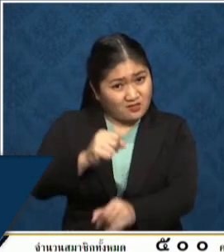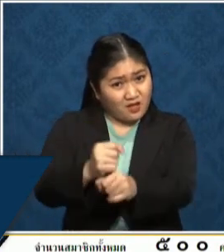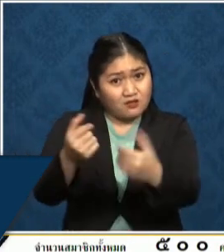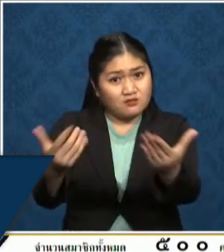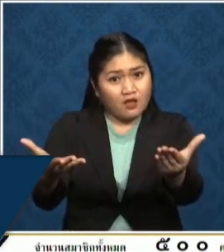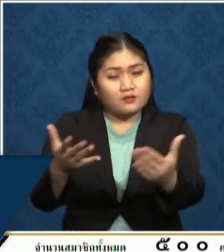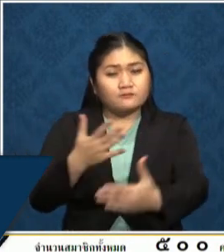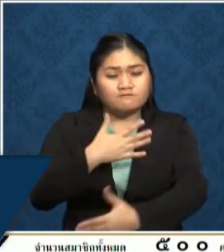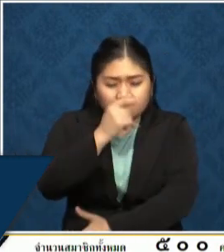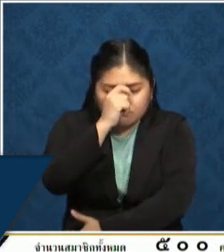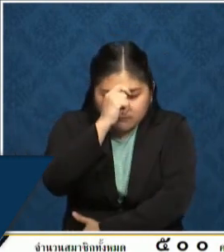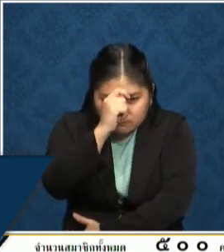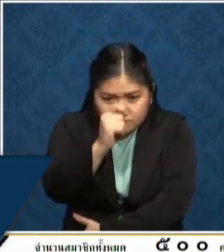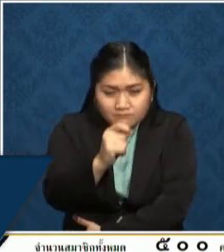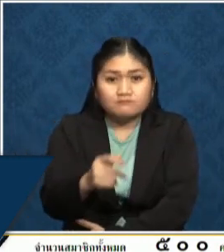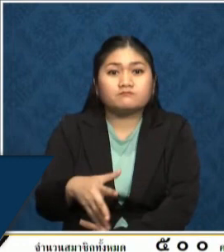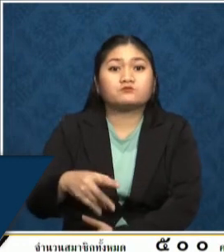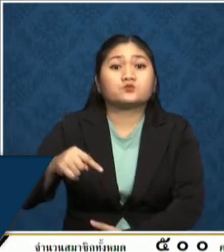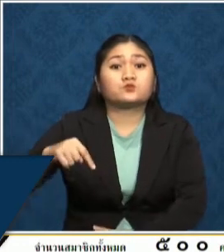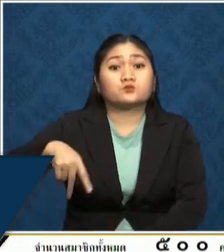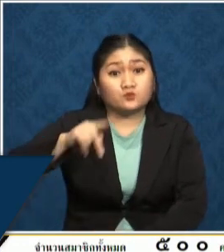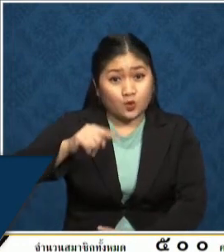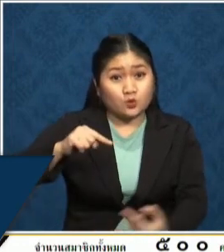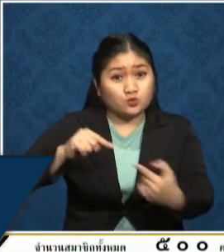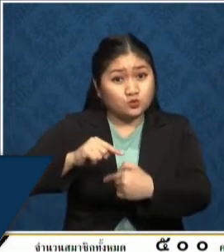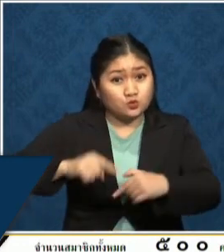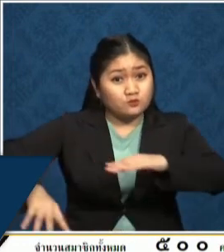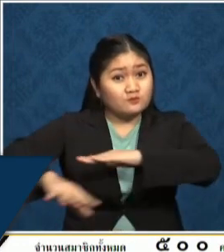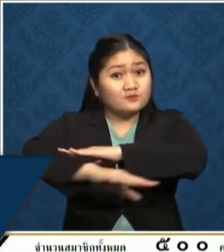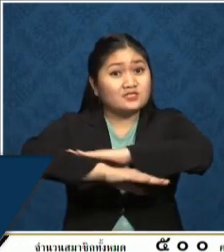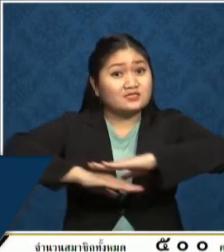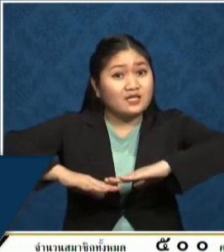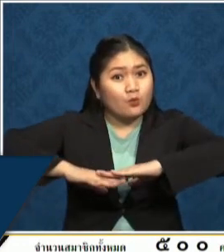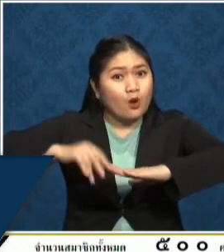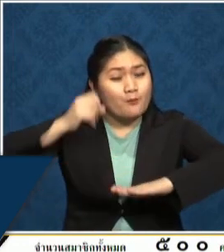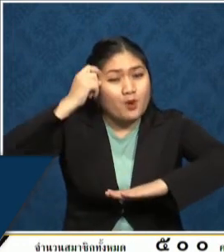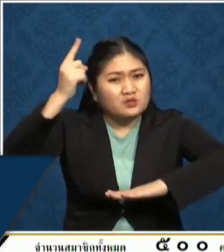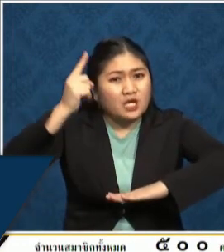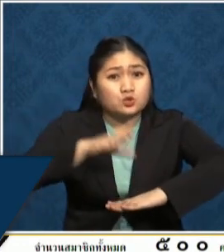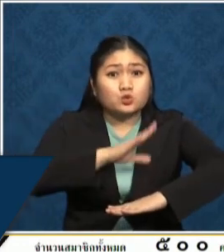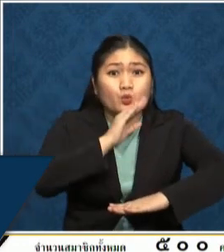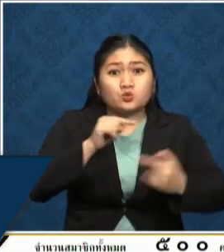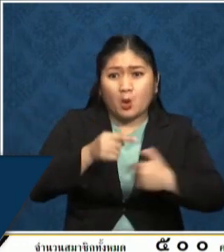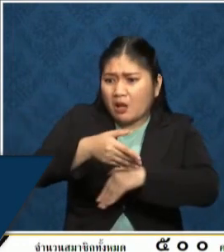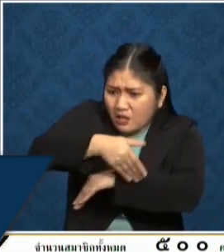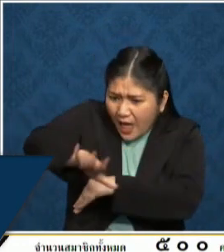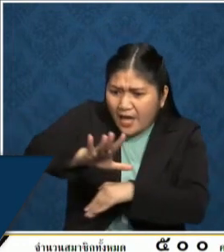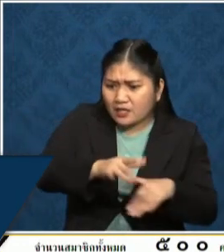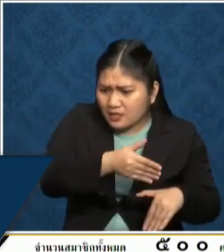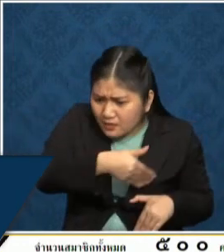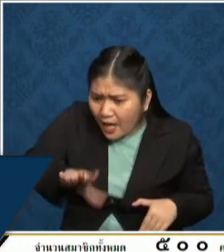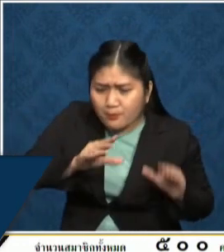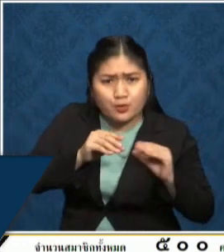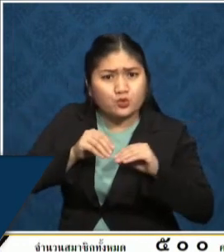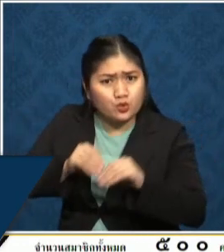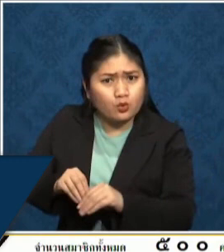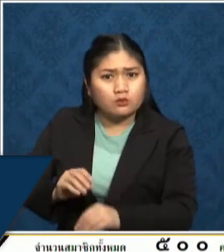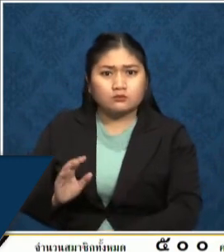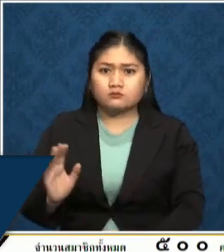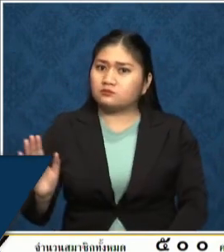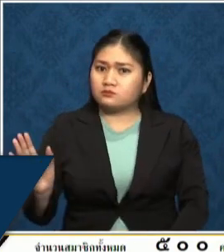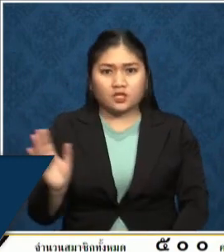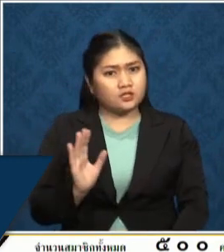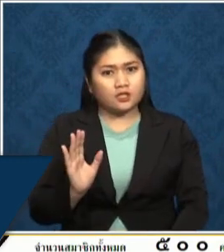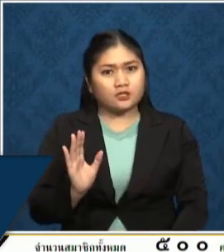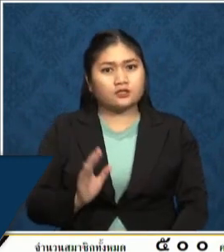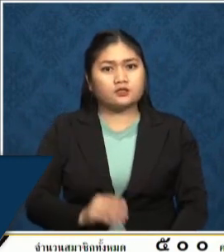ด้คาม surrounding พิเจโกณาแบบ พิเศษบนพื้นฐานของความเข้ใจไม่ใช่บนพื้นฐานที่ได้ให้ไปอยู่ใ 3 จัหวดแดนากใ